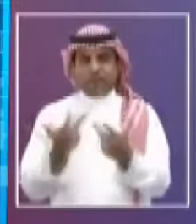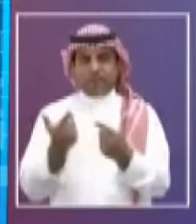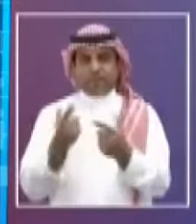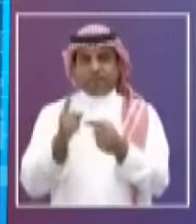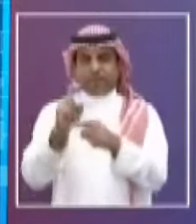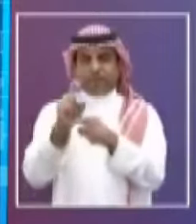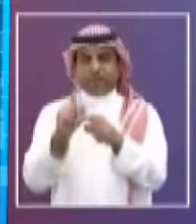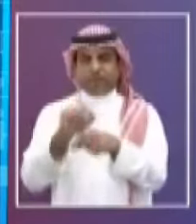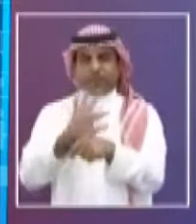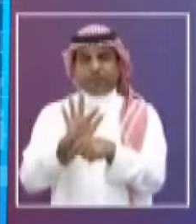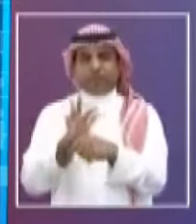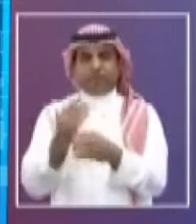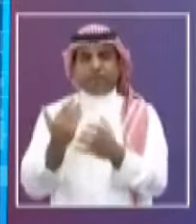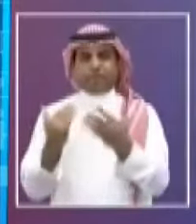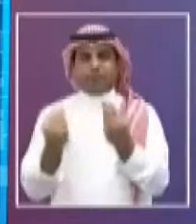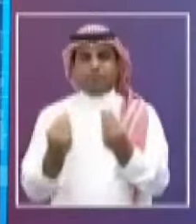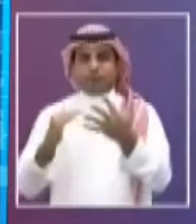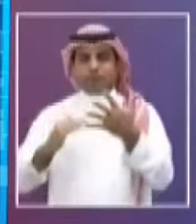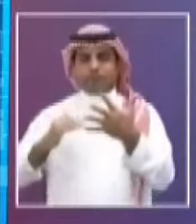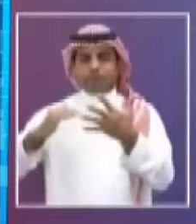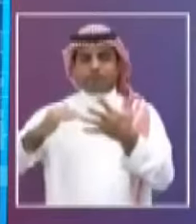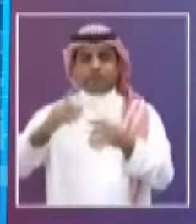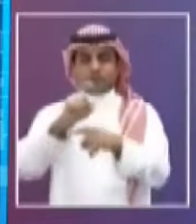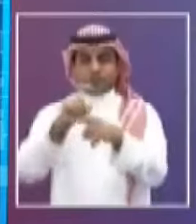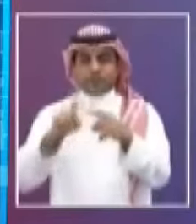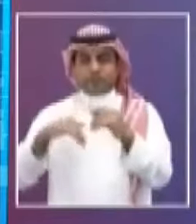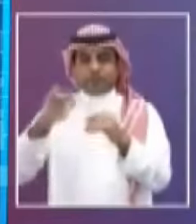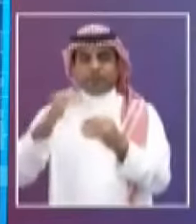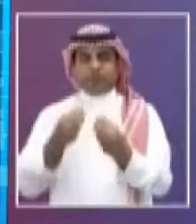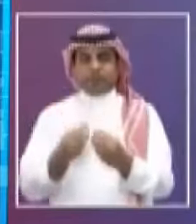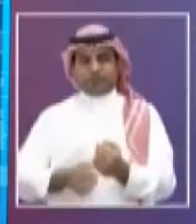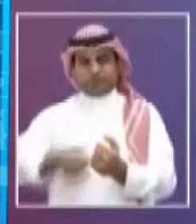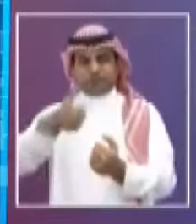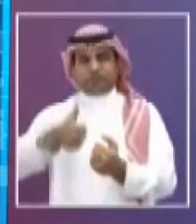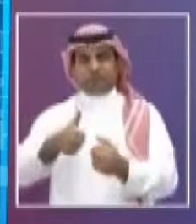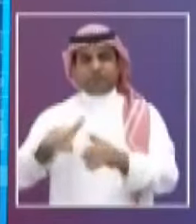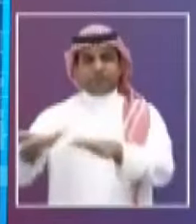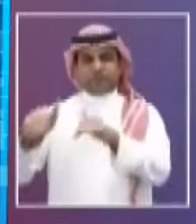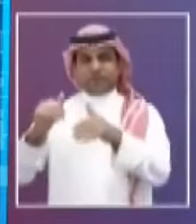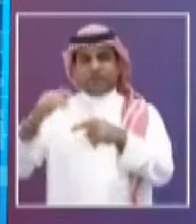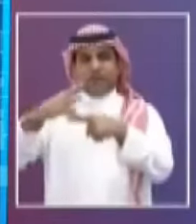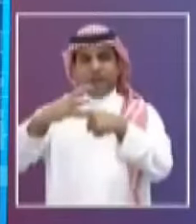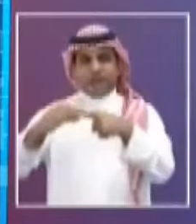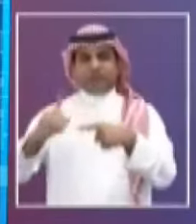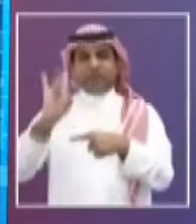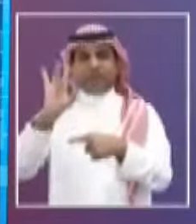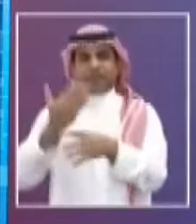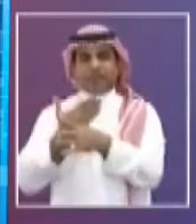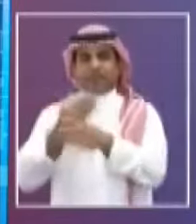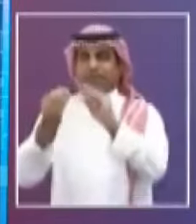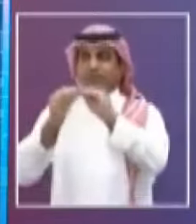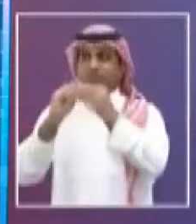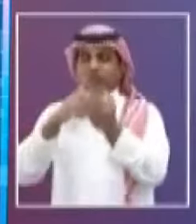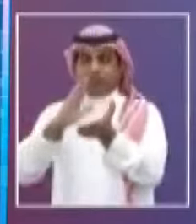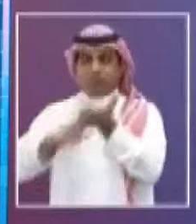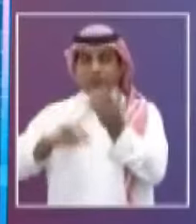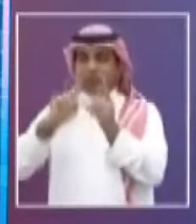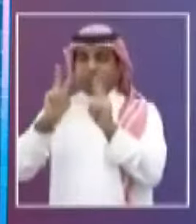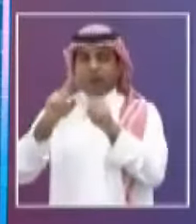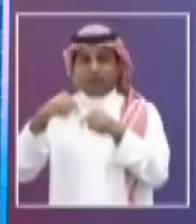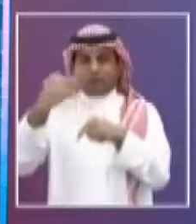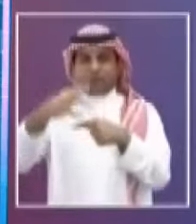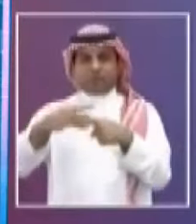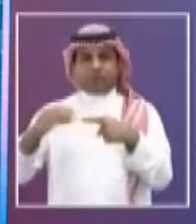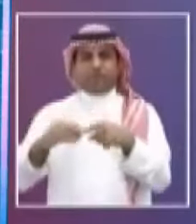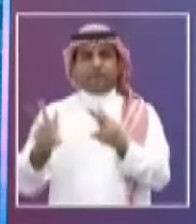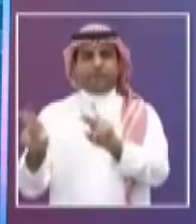أنها لا تزال مؤشرات أولية وبالإمكان جدا بإذن الله تراجعها، ونأمل بإذن الله انحسارها مع تقيد أفراد المجتمع.